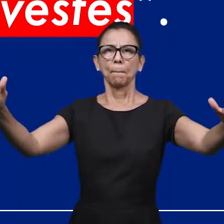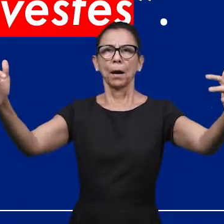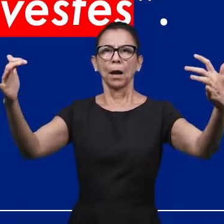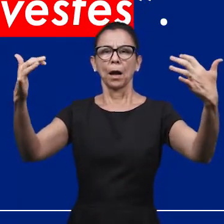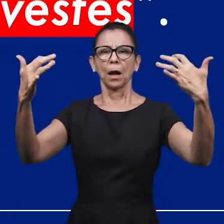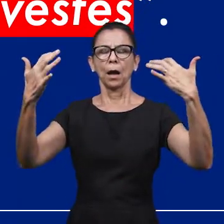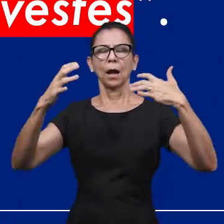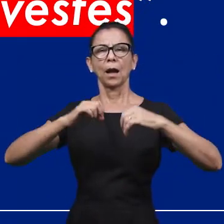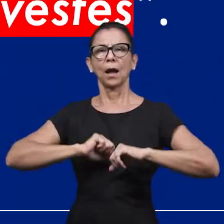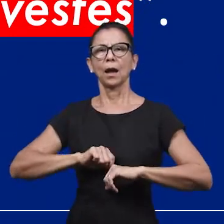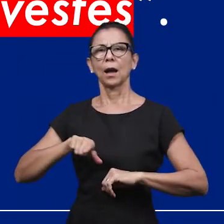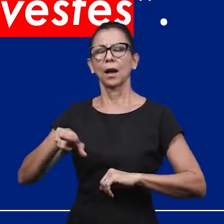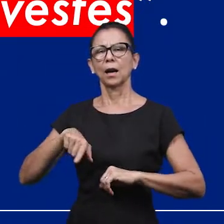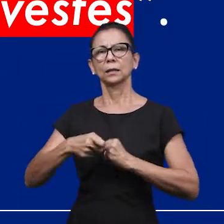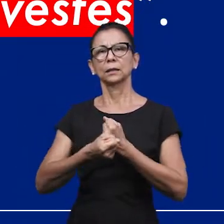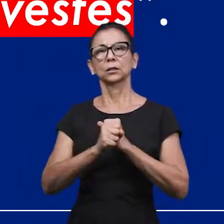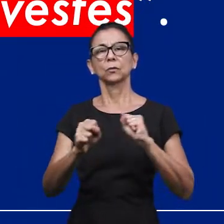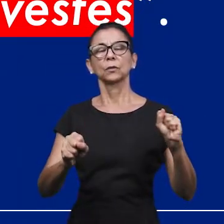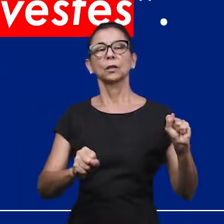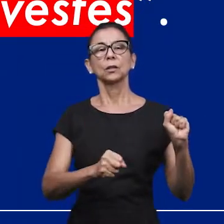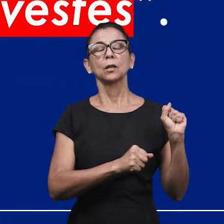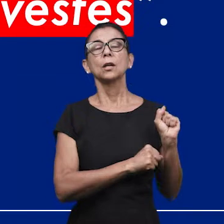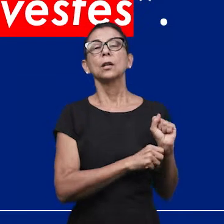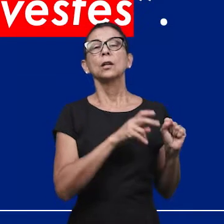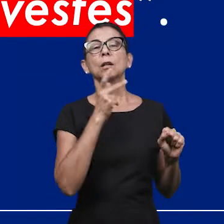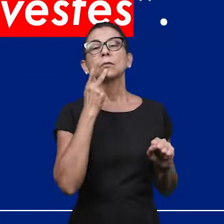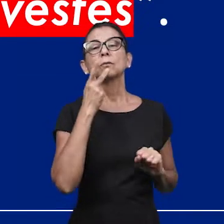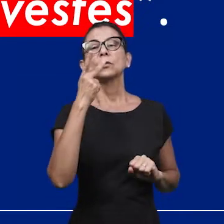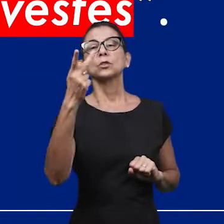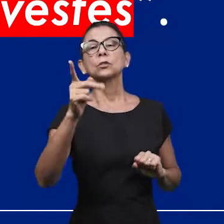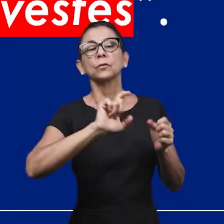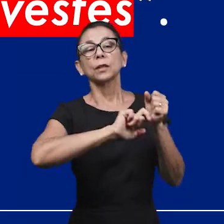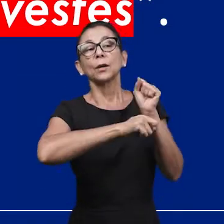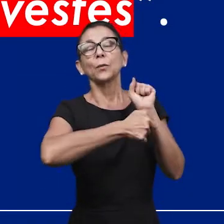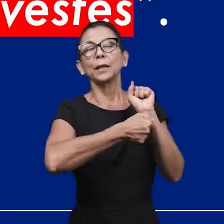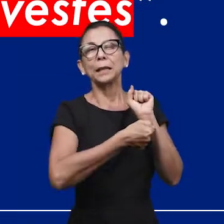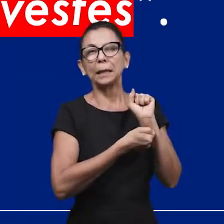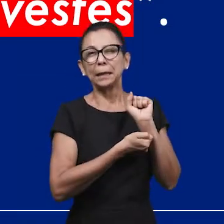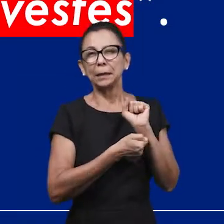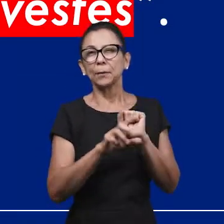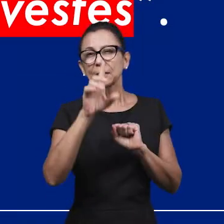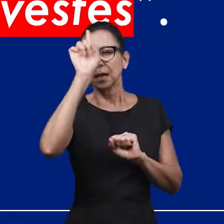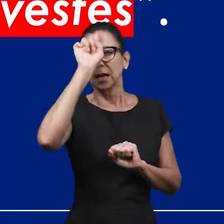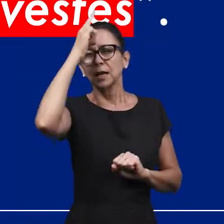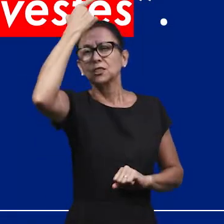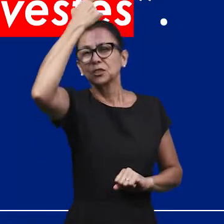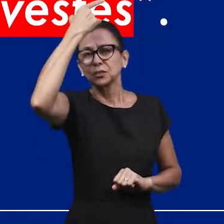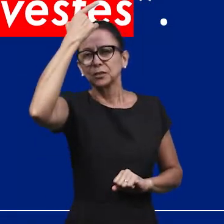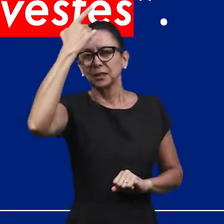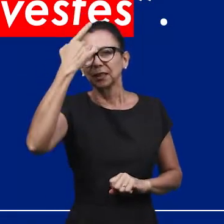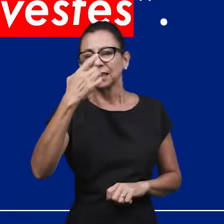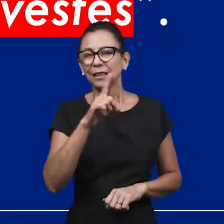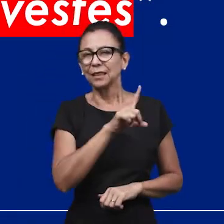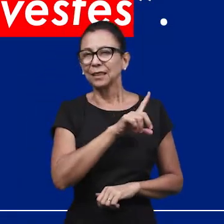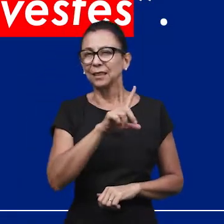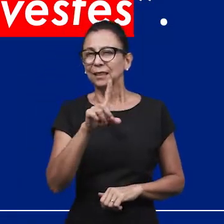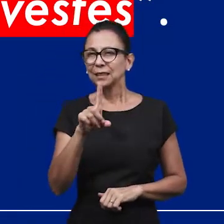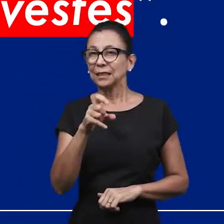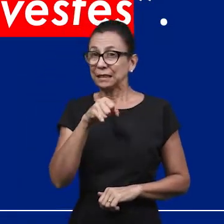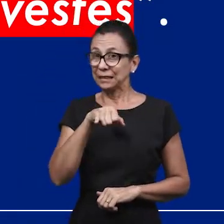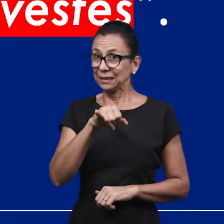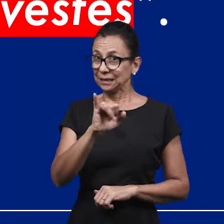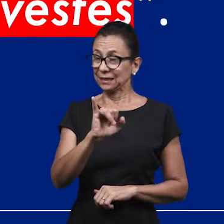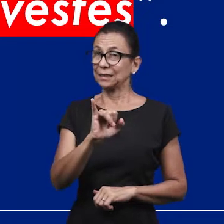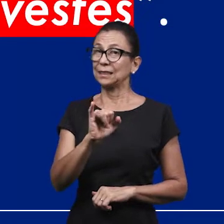deviner. Ici, dans les 7 jours des noces, vous nous déclarez, je vous